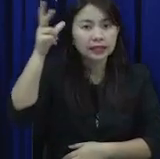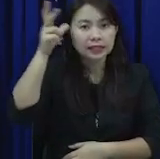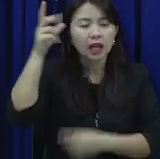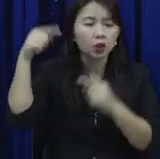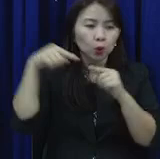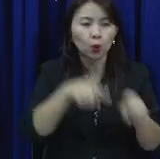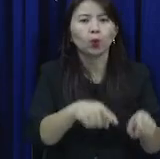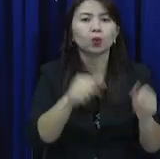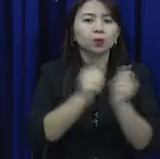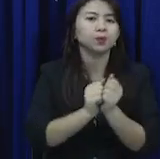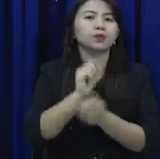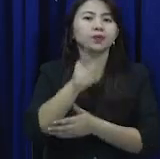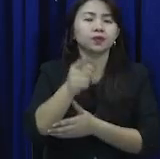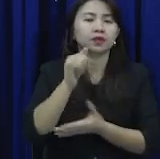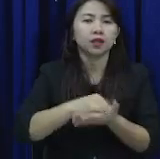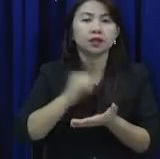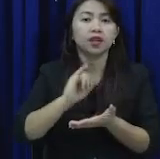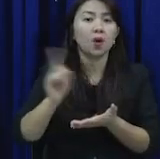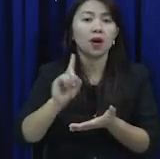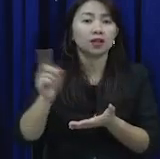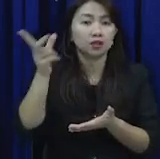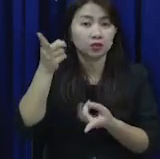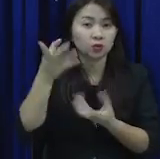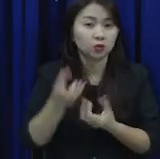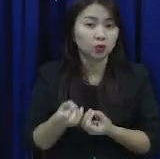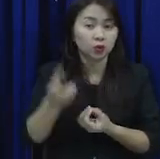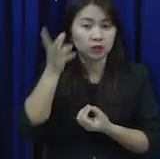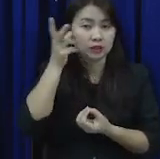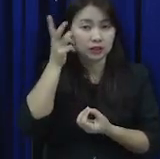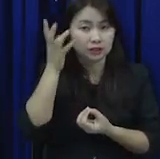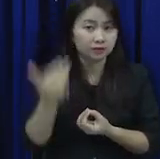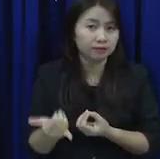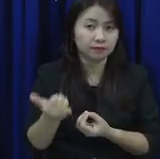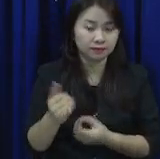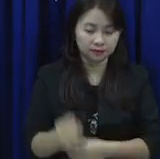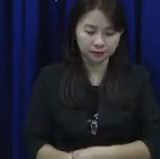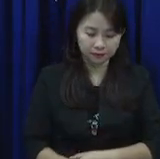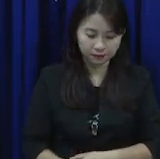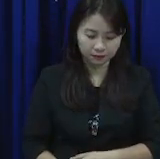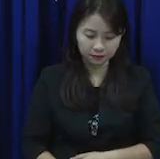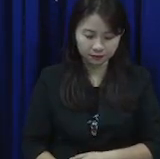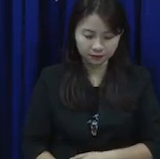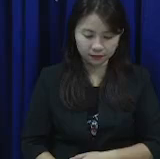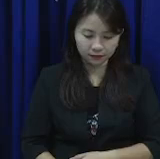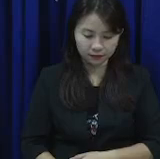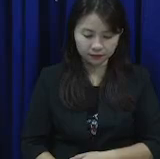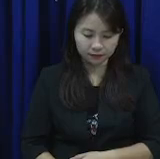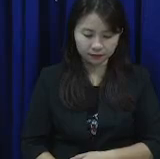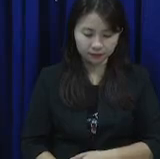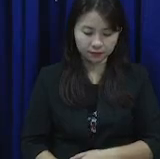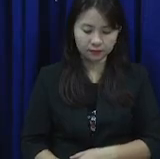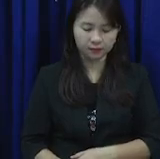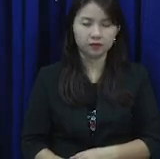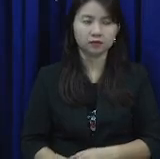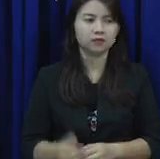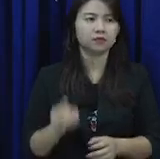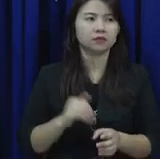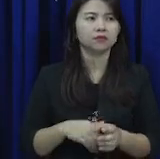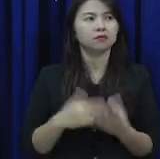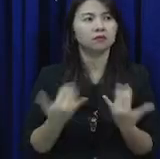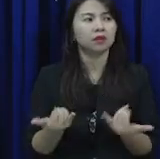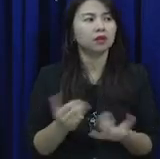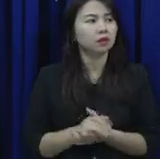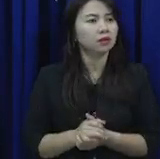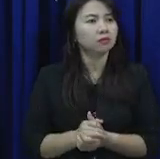ka yun ang pinaka tactics ngayo ng diyablo Kaya nga sabi ko nga sa inyo eh hindi hindi hindi na kayo kaya ngayon by the grace of